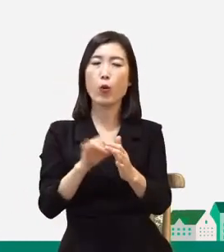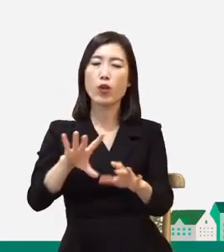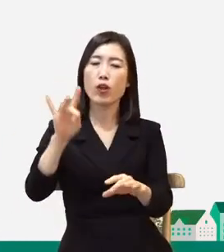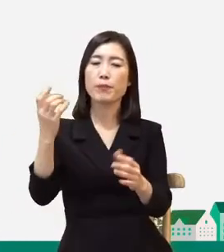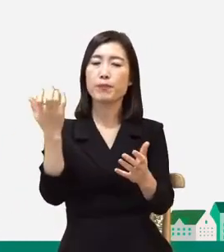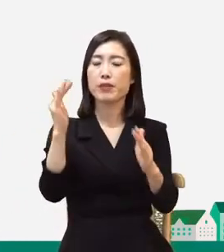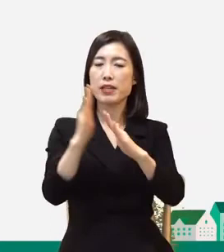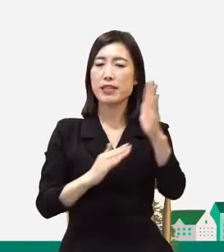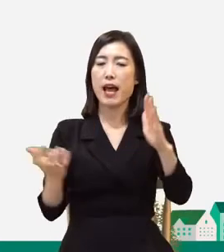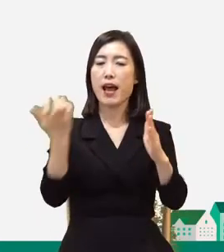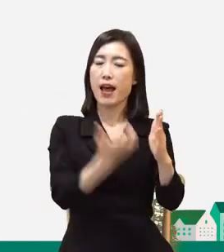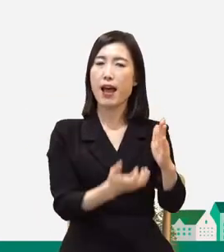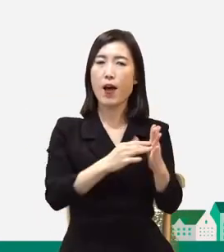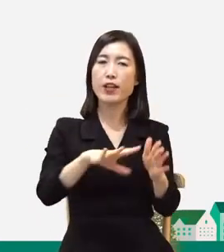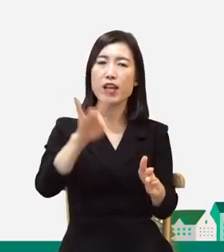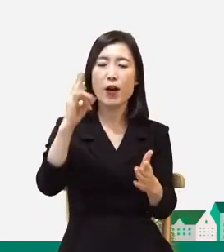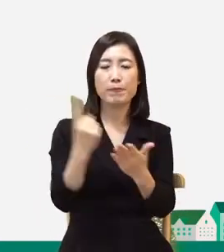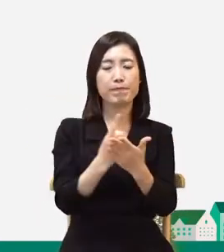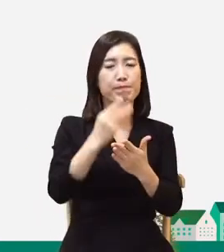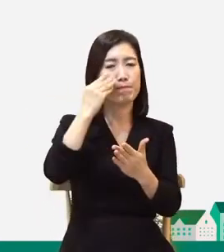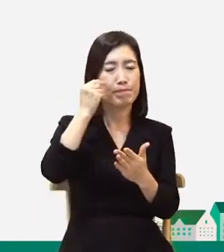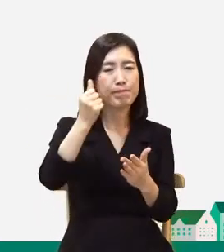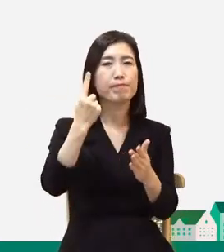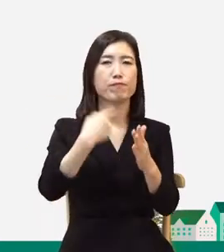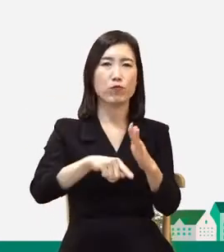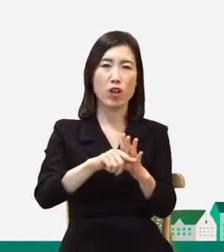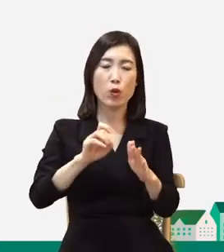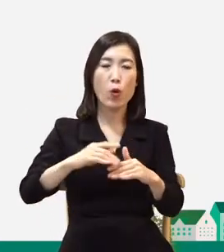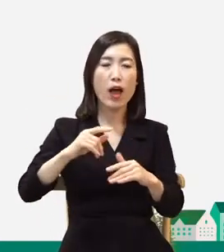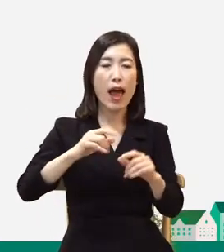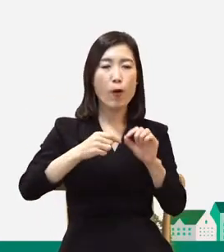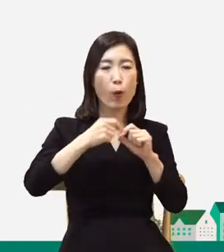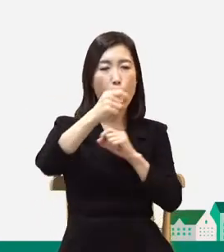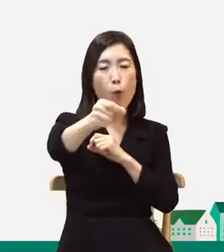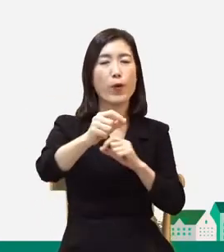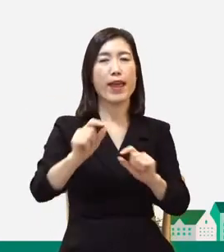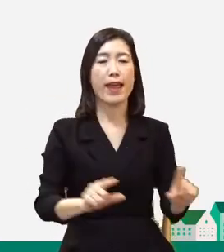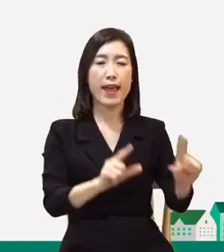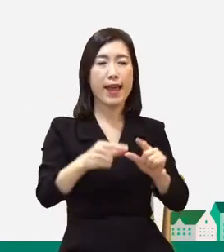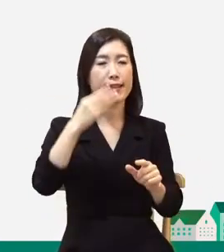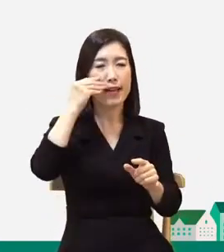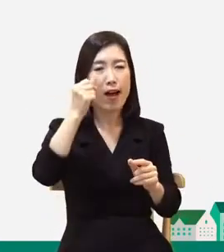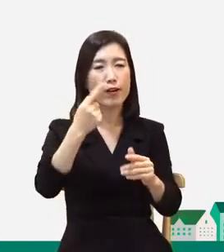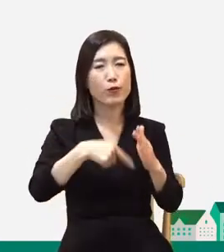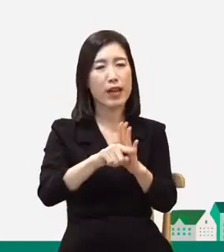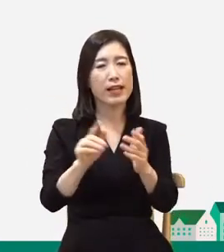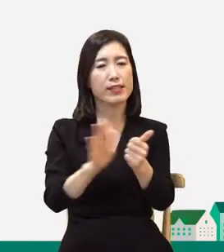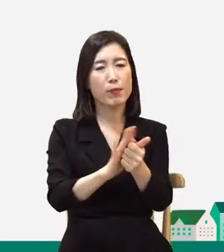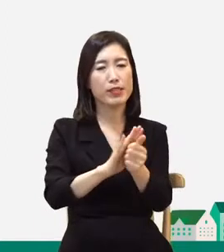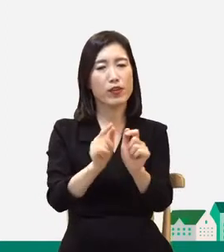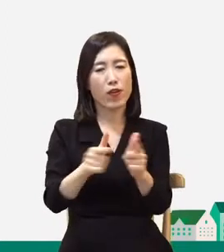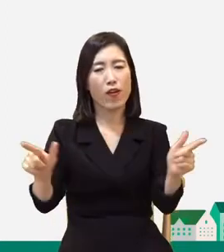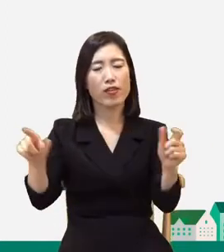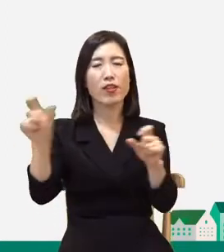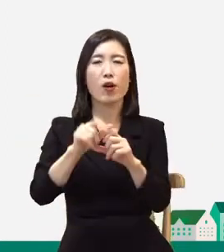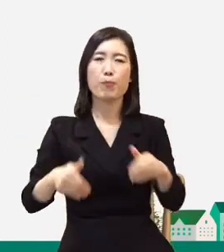기간 그 이후에도 지속적으로 안정적인 삶을 유지하는 서비스를 제공하는 것이 필요하지 않을까 하는 생각을